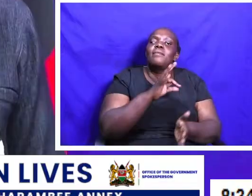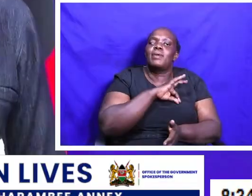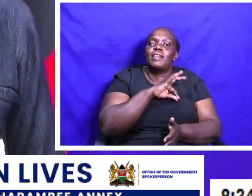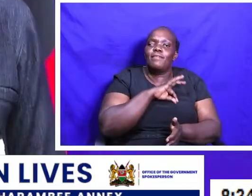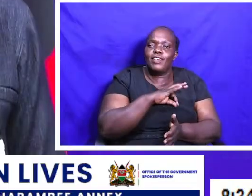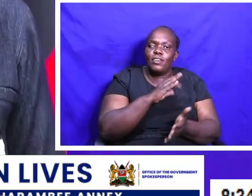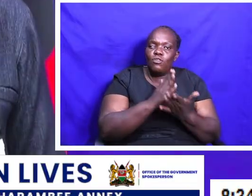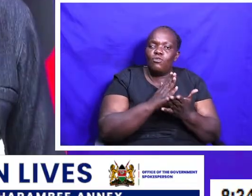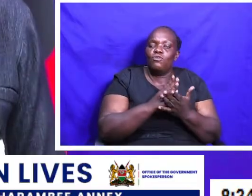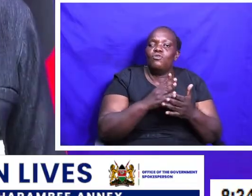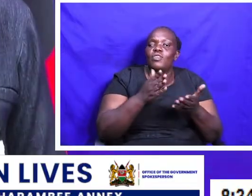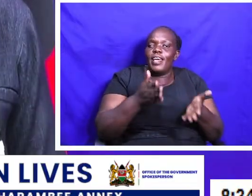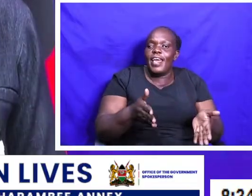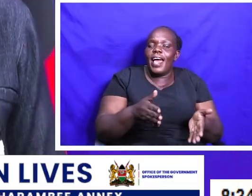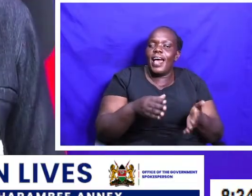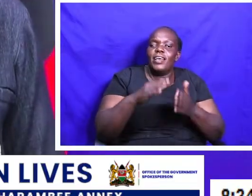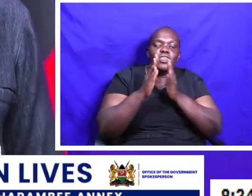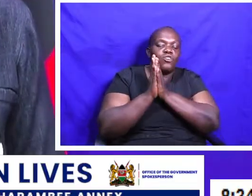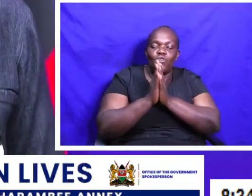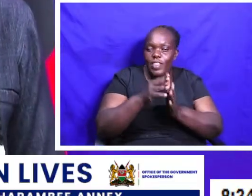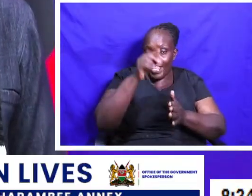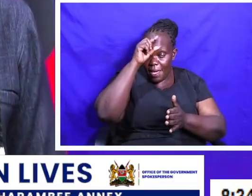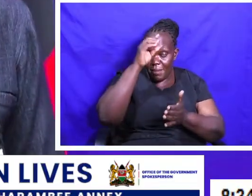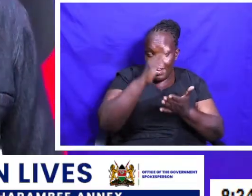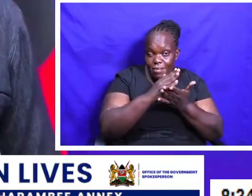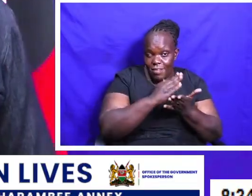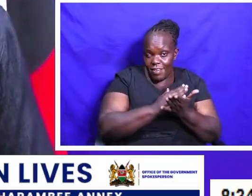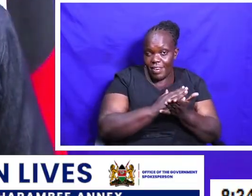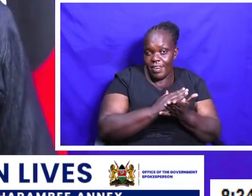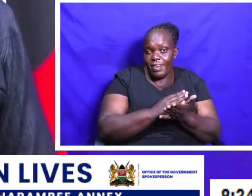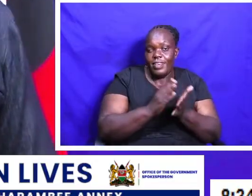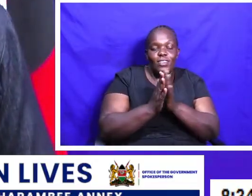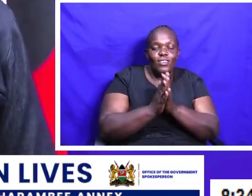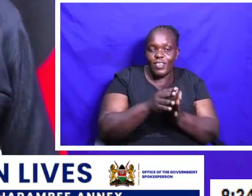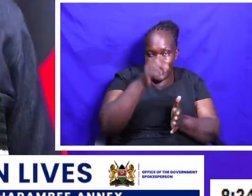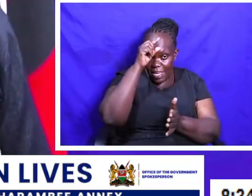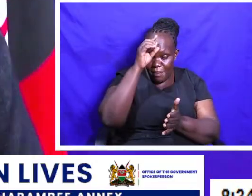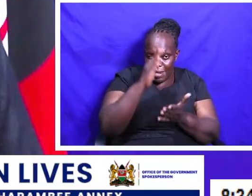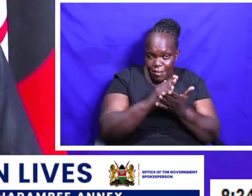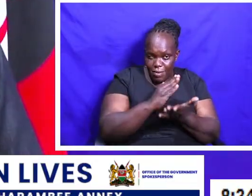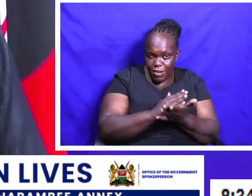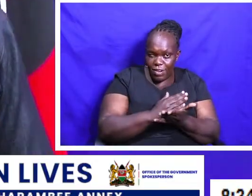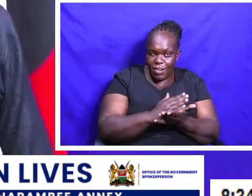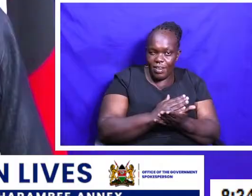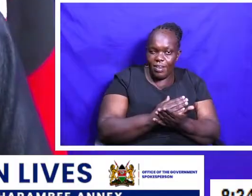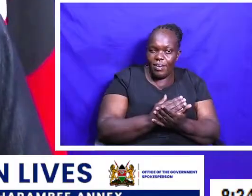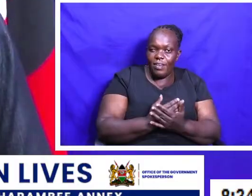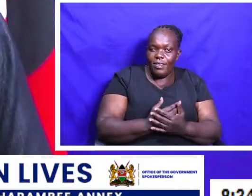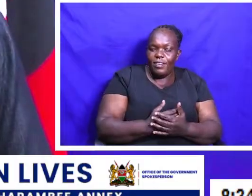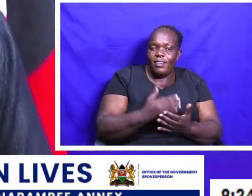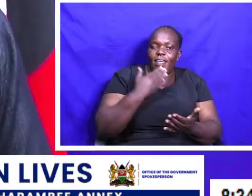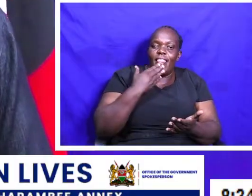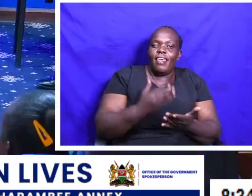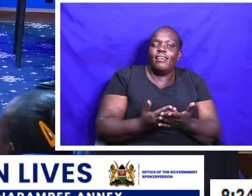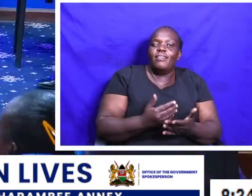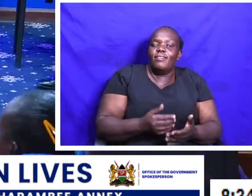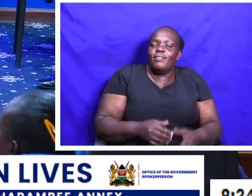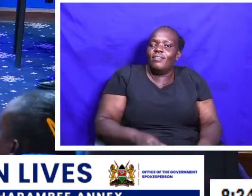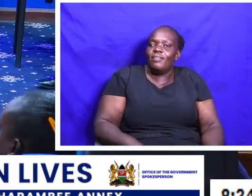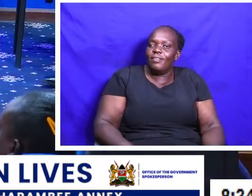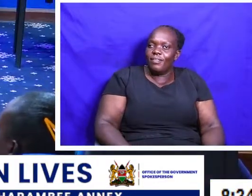beneficiaries. Keep it right here. This is Sema na Spox. Bonga na Gava. Sema na Spox. Asante